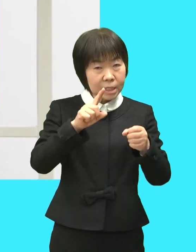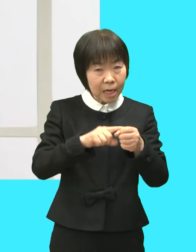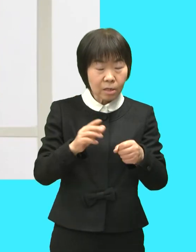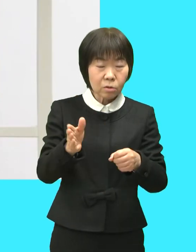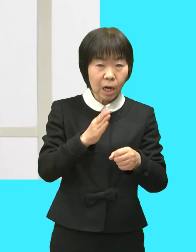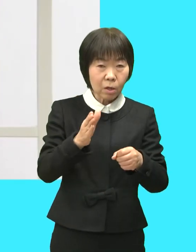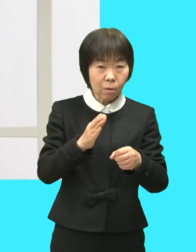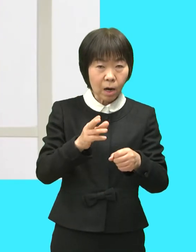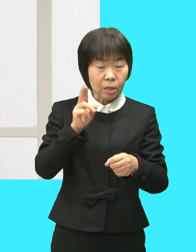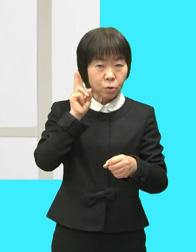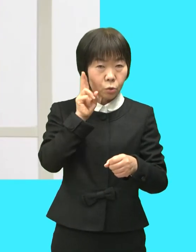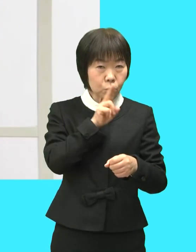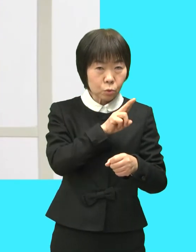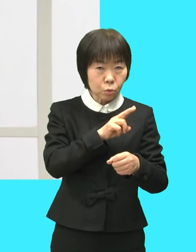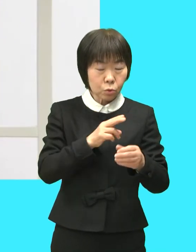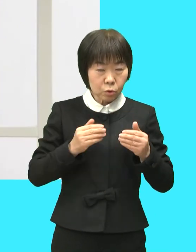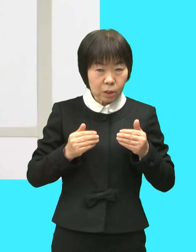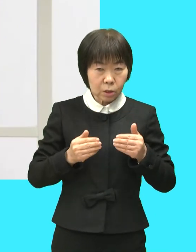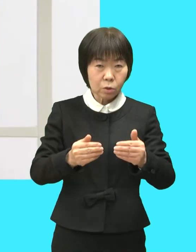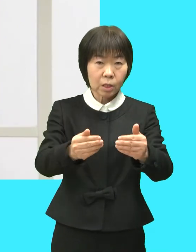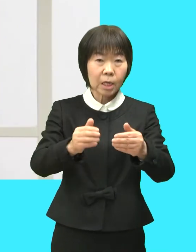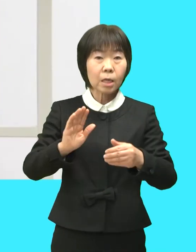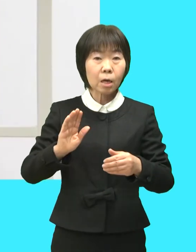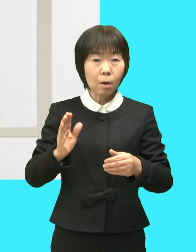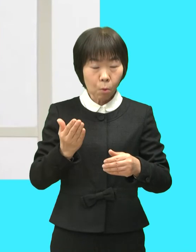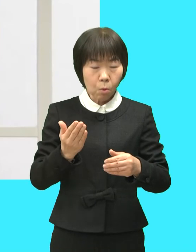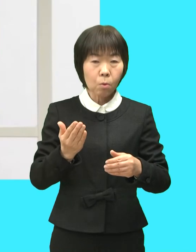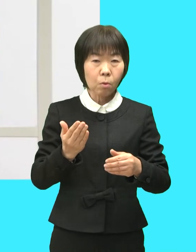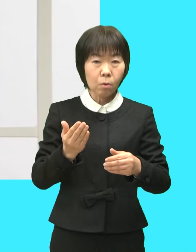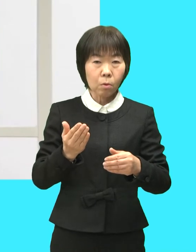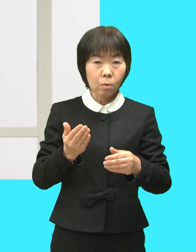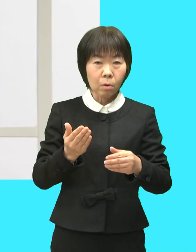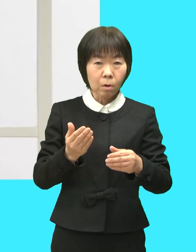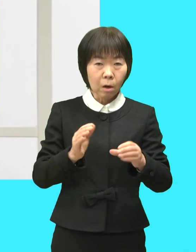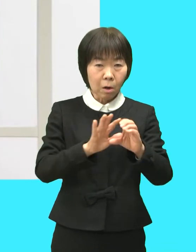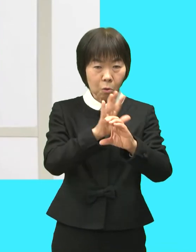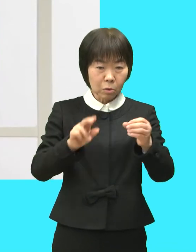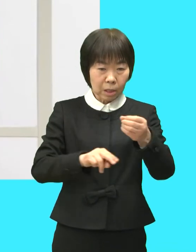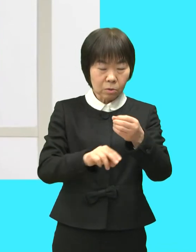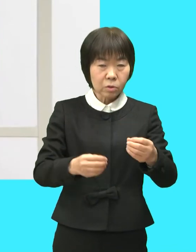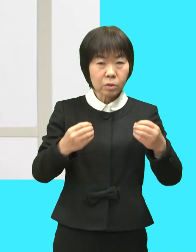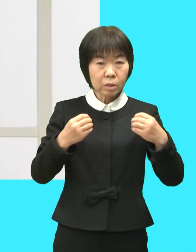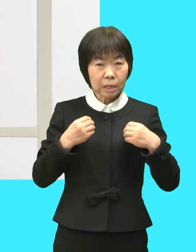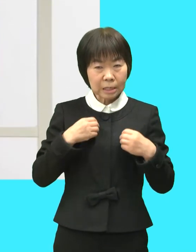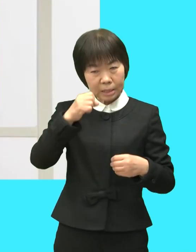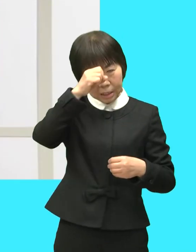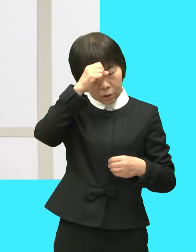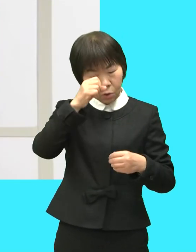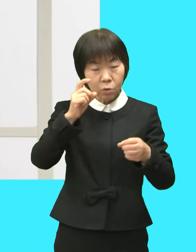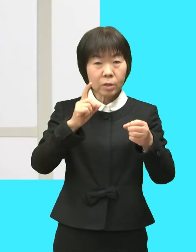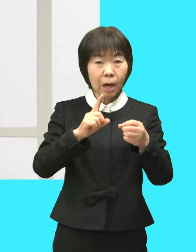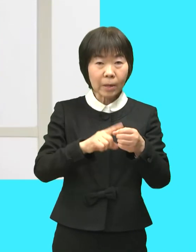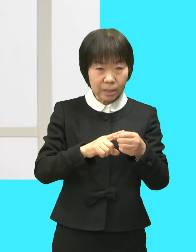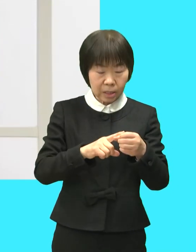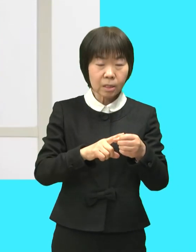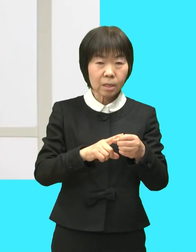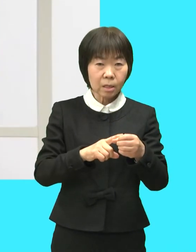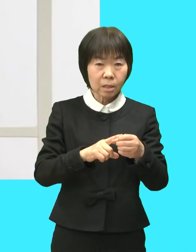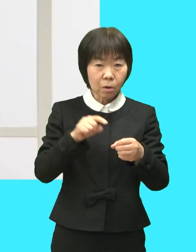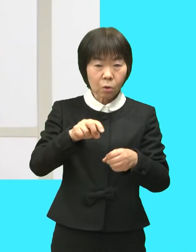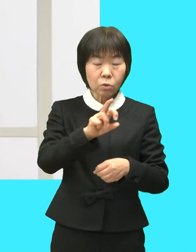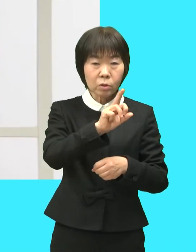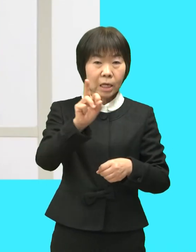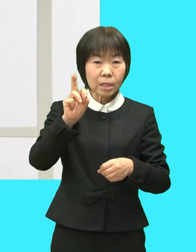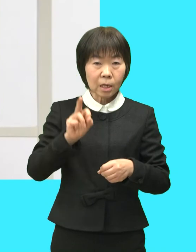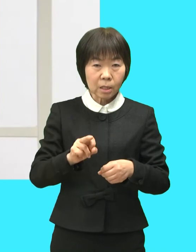いい形で実は進んできたんですが、ご承知の通り新型コロナウイルス感染症の影響で、センターには